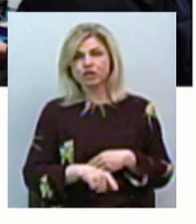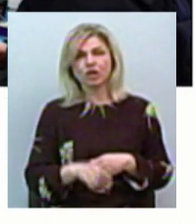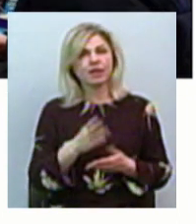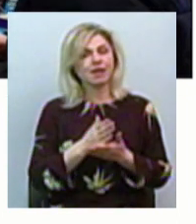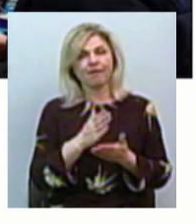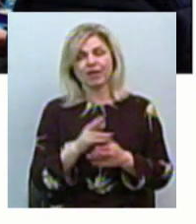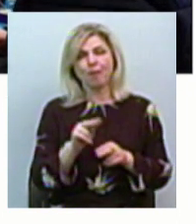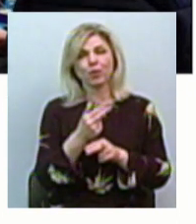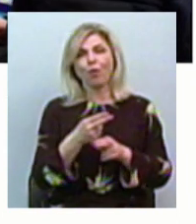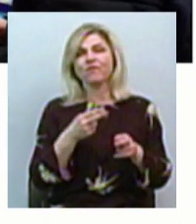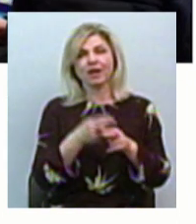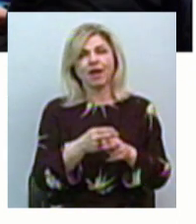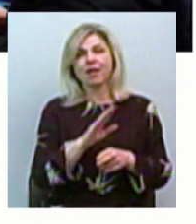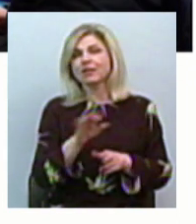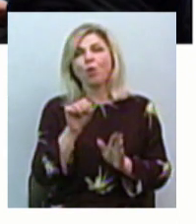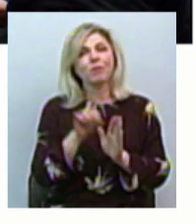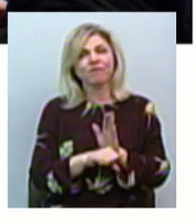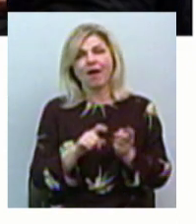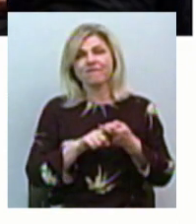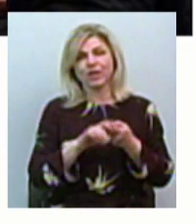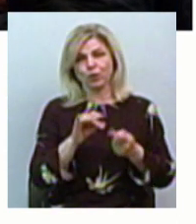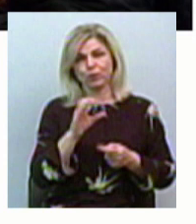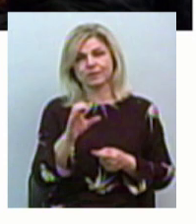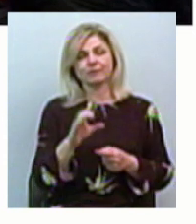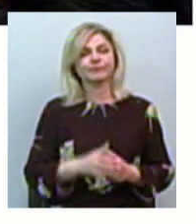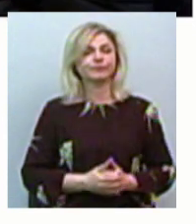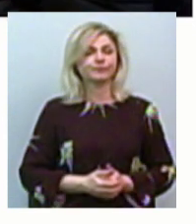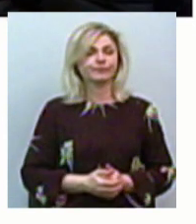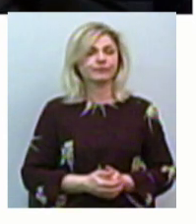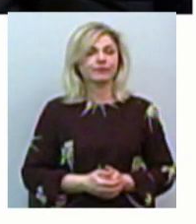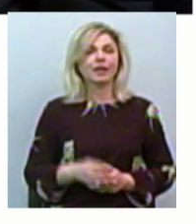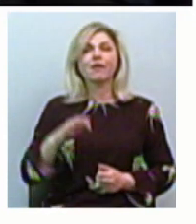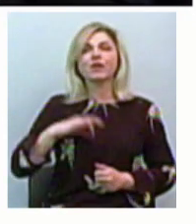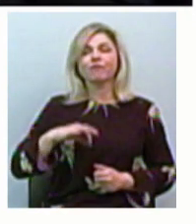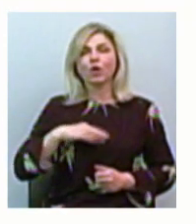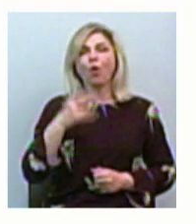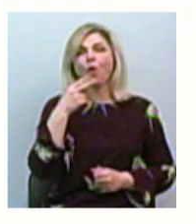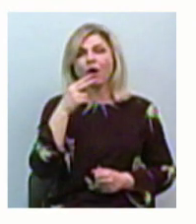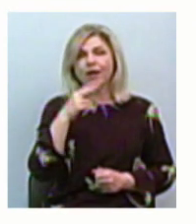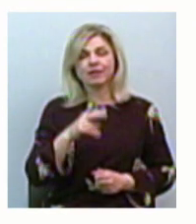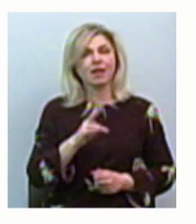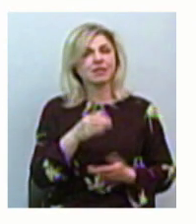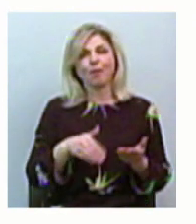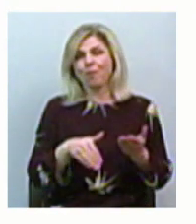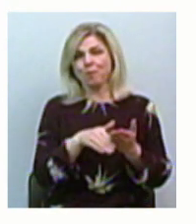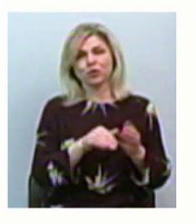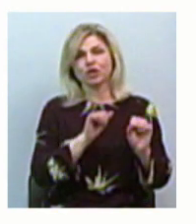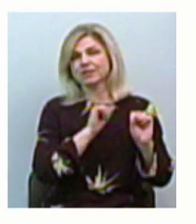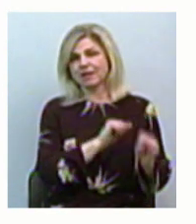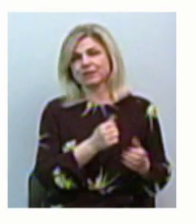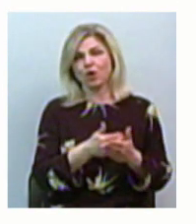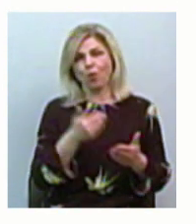профілактики, вона не вбиває віруси та бактерії. Вживання кокаїну не допоможе захиститися